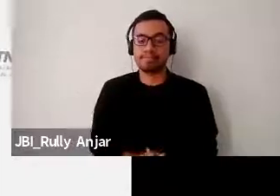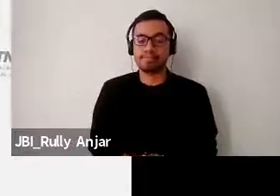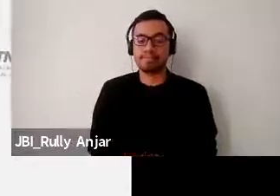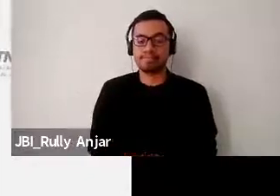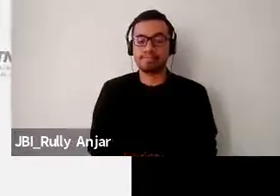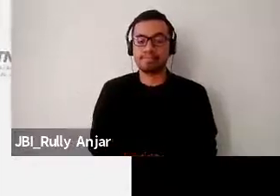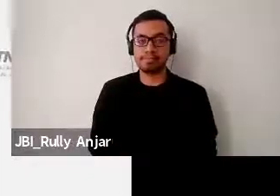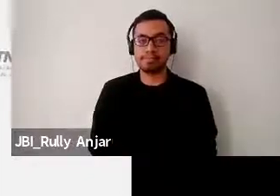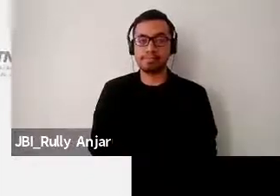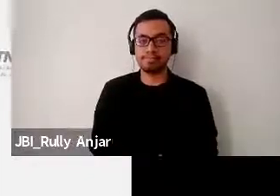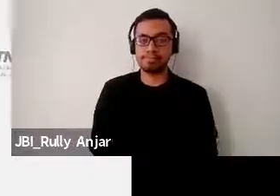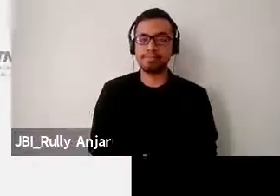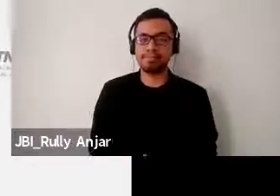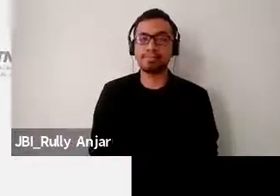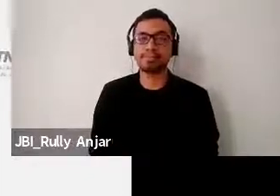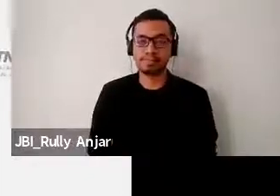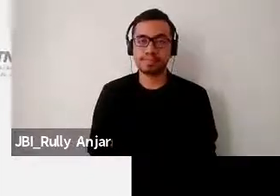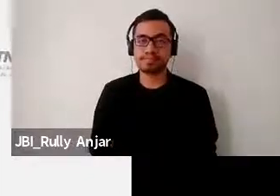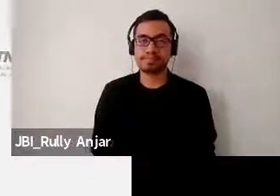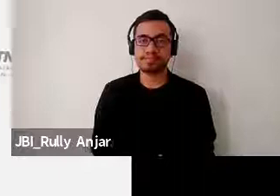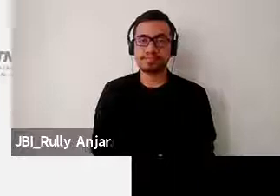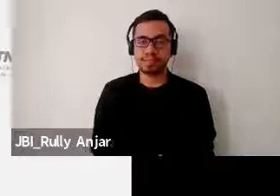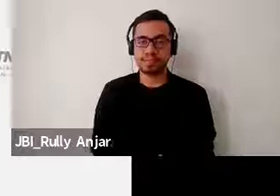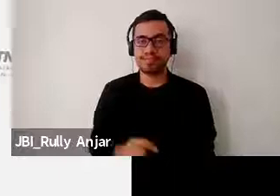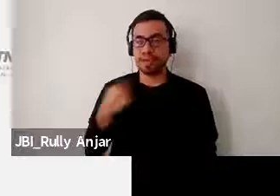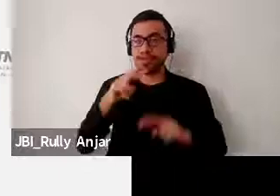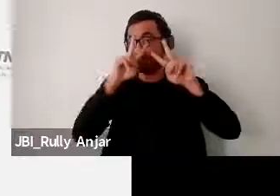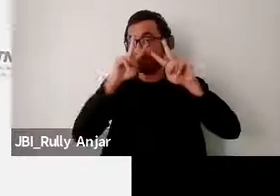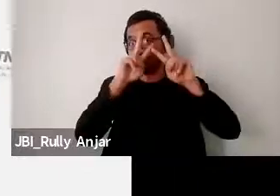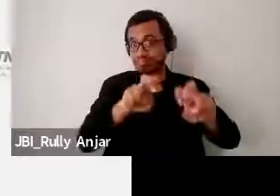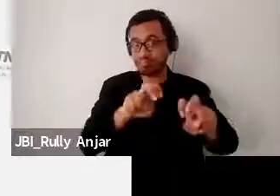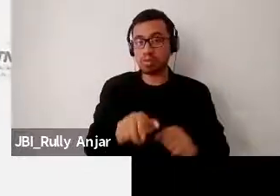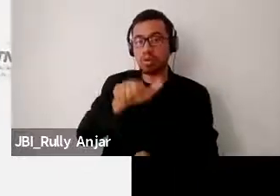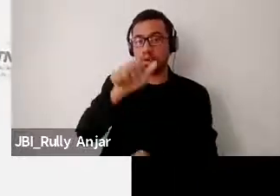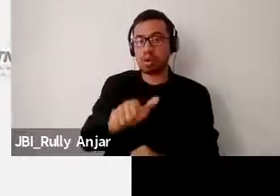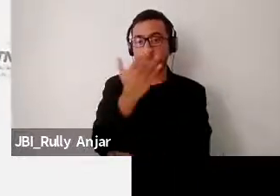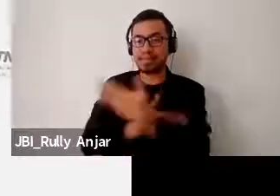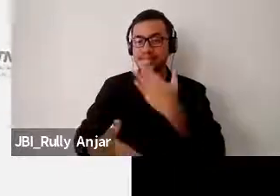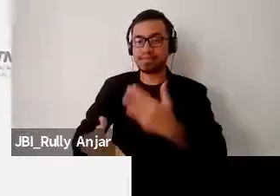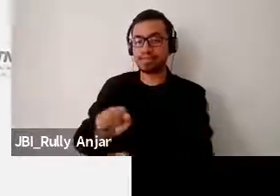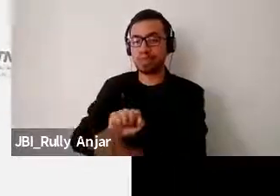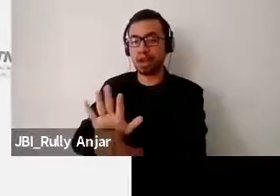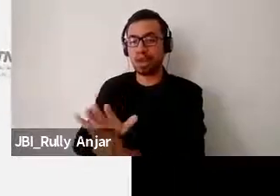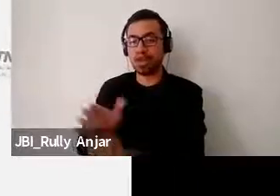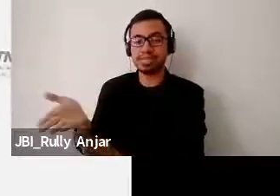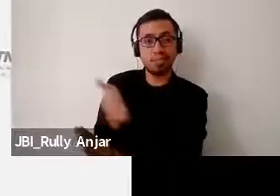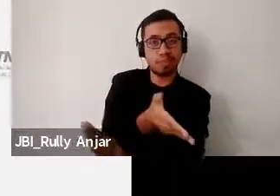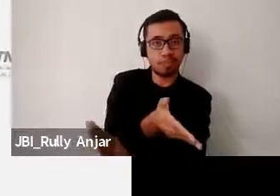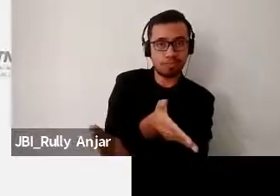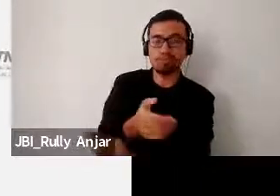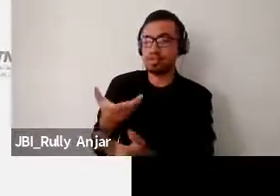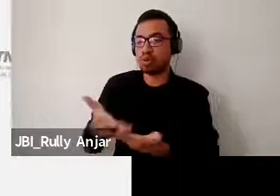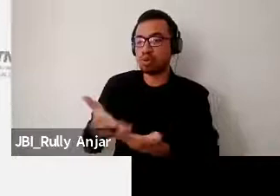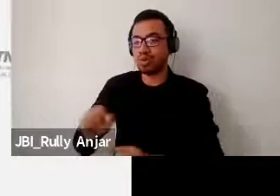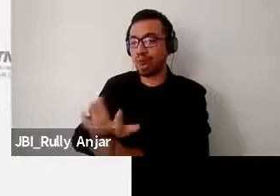analisa kami melihat kerentanan penyandang disabilitas sebelum, selama, dan sesudah ini belum ya, karena memang masih berjalan, jadi sebelum dan